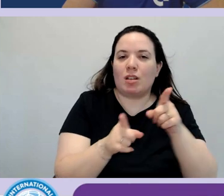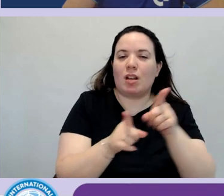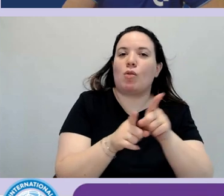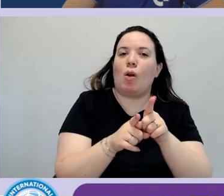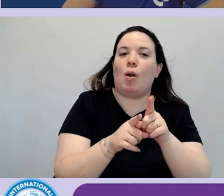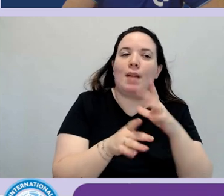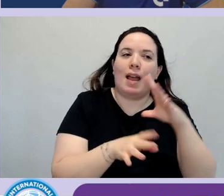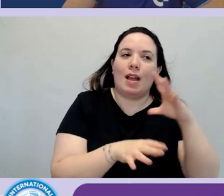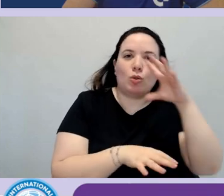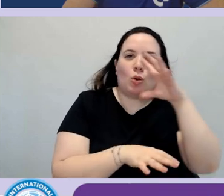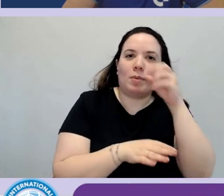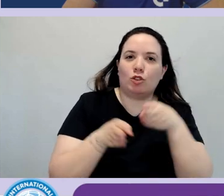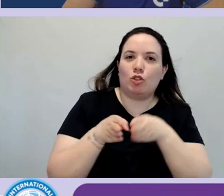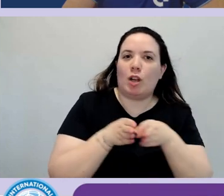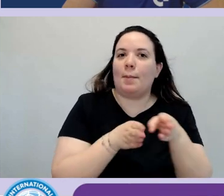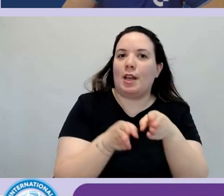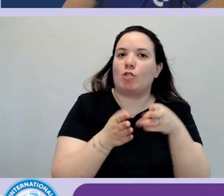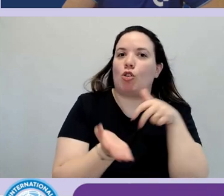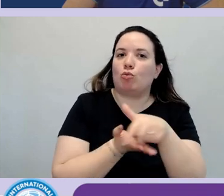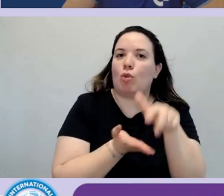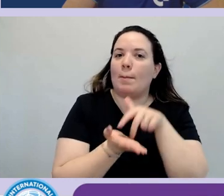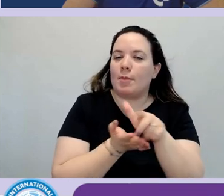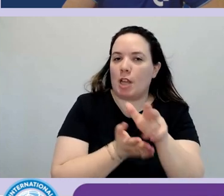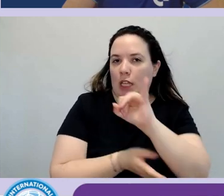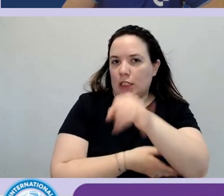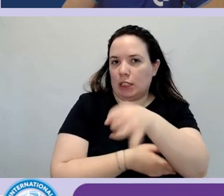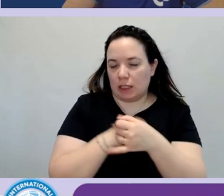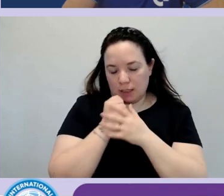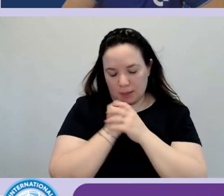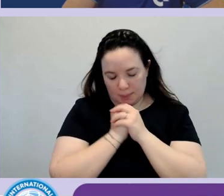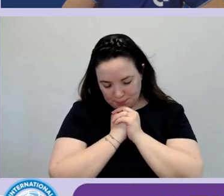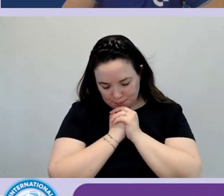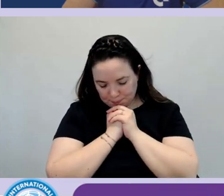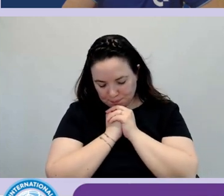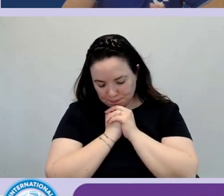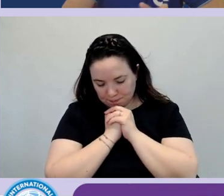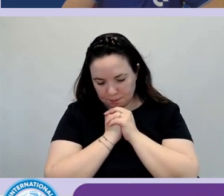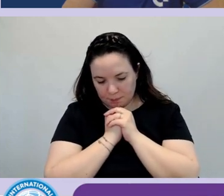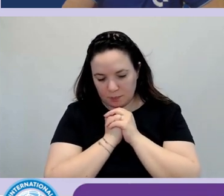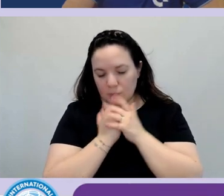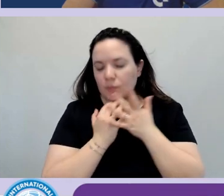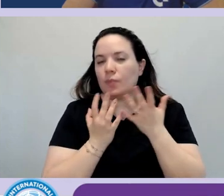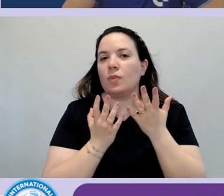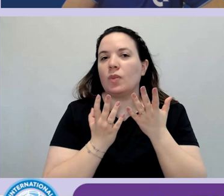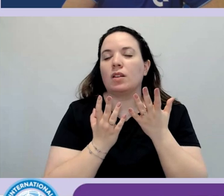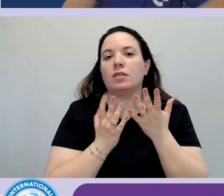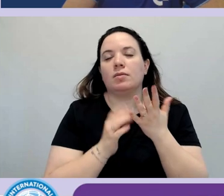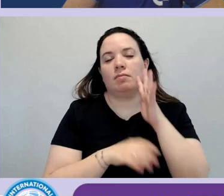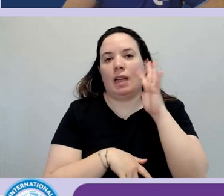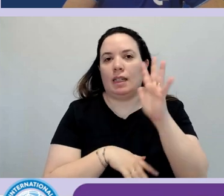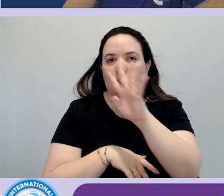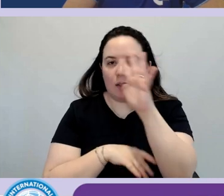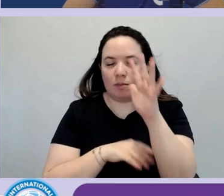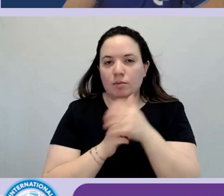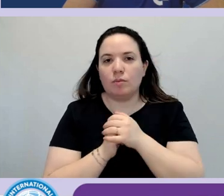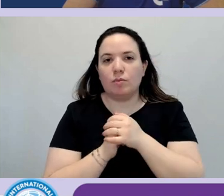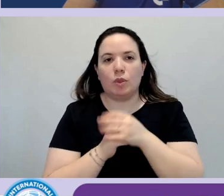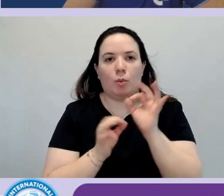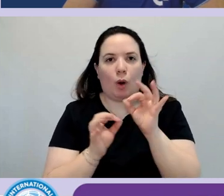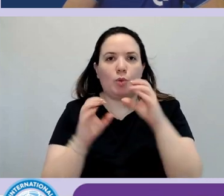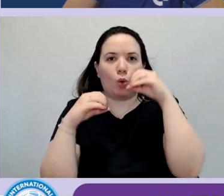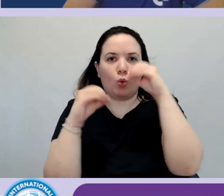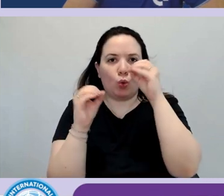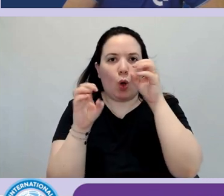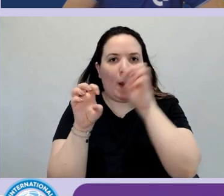comprendere il percorso a piedi ad esempio la stessa app